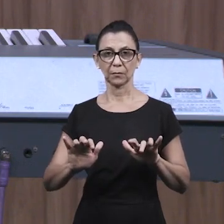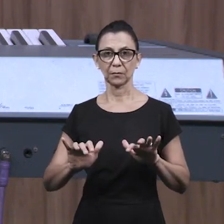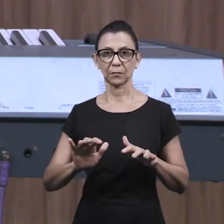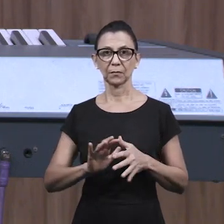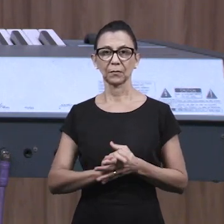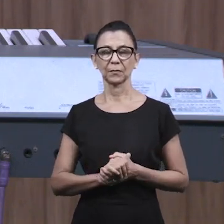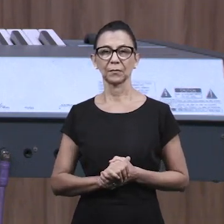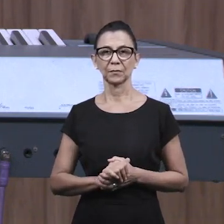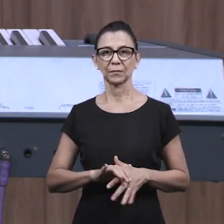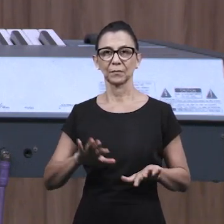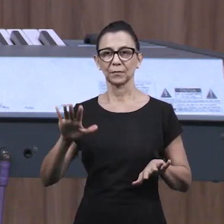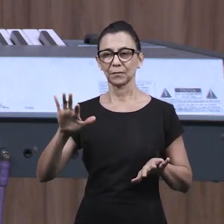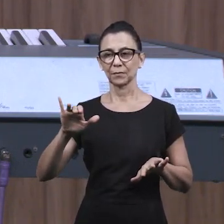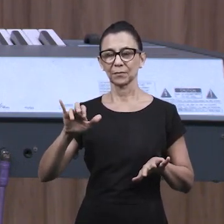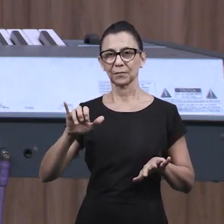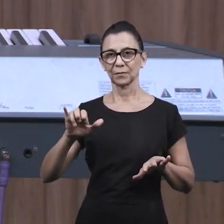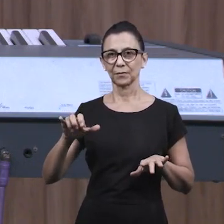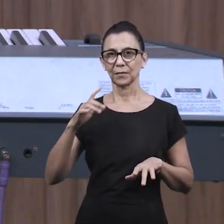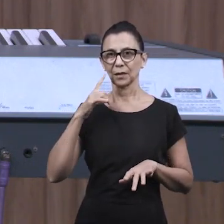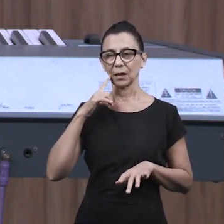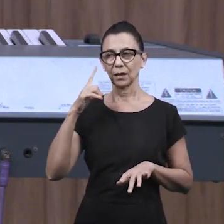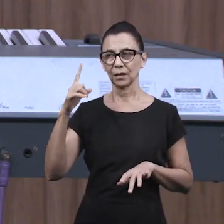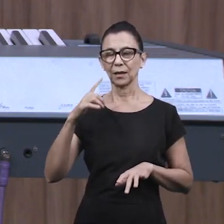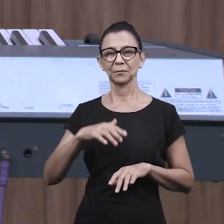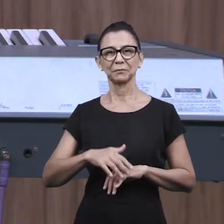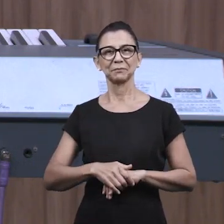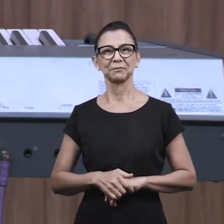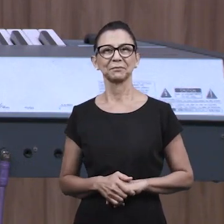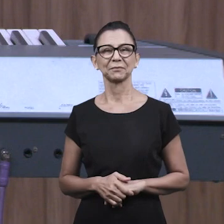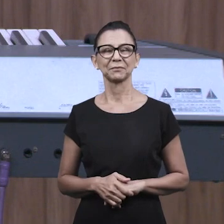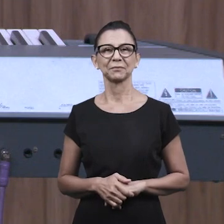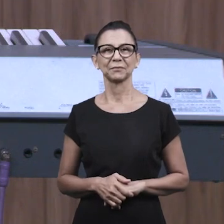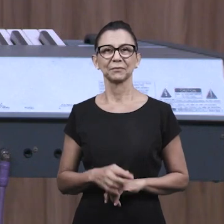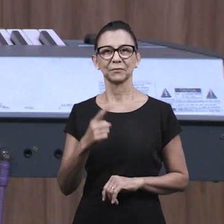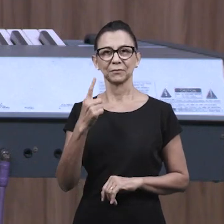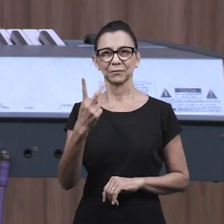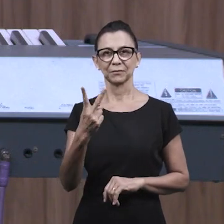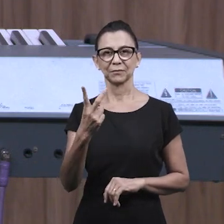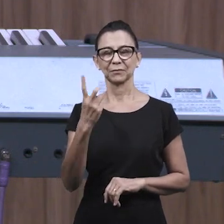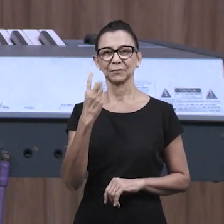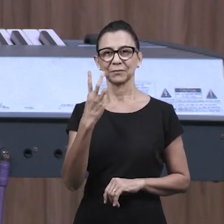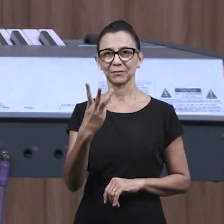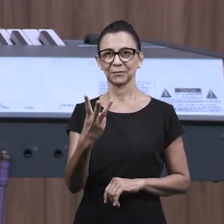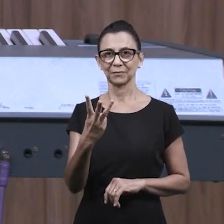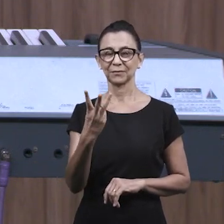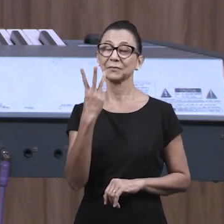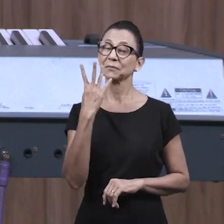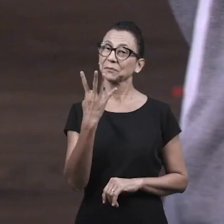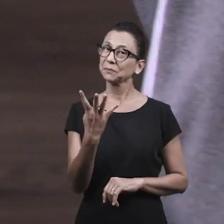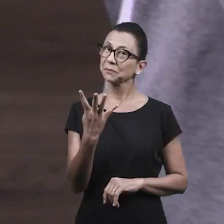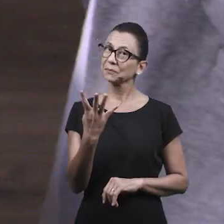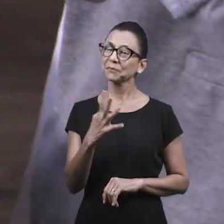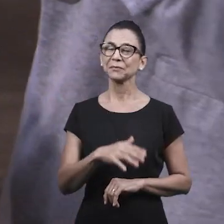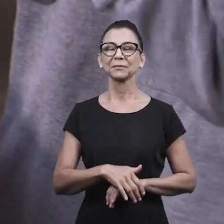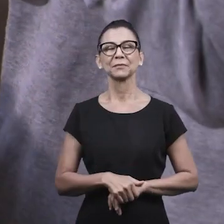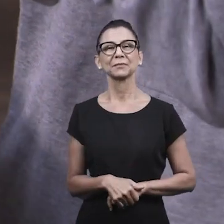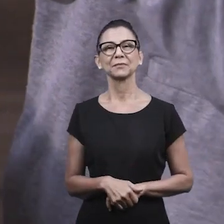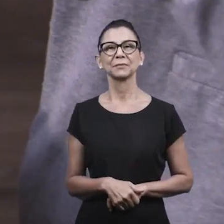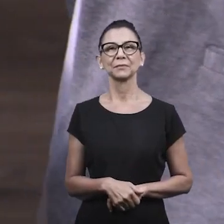allons le doigt 1 au Do, travailler l'échelle de la gamme de Do majeur. 1, 2, 3,